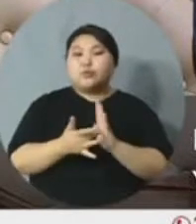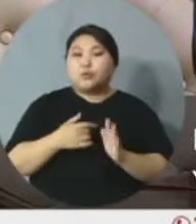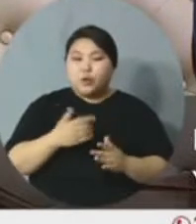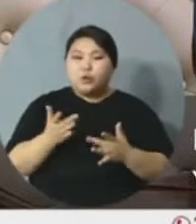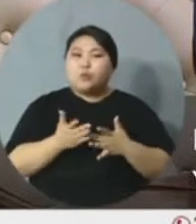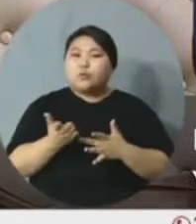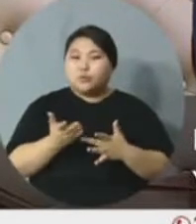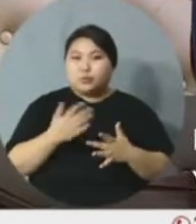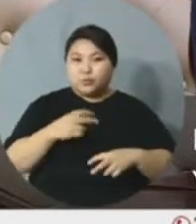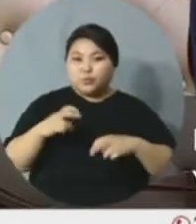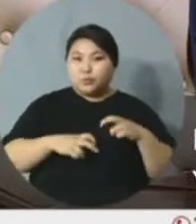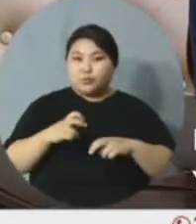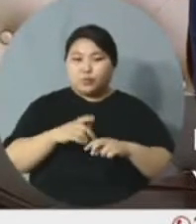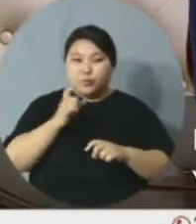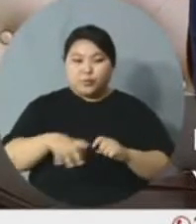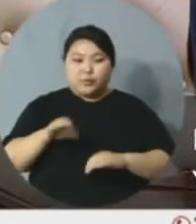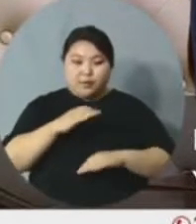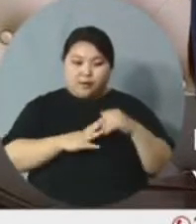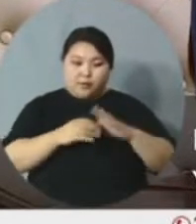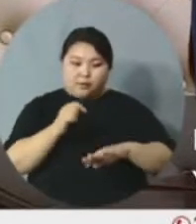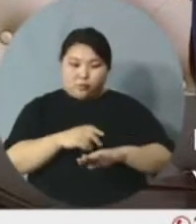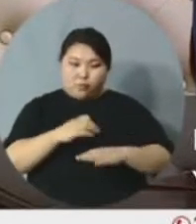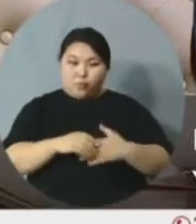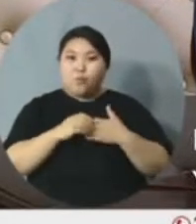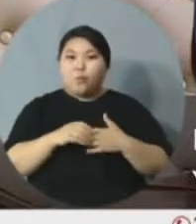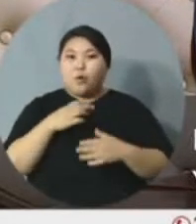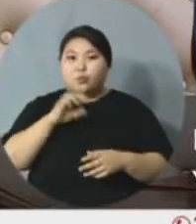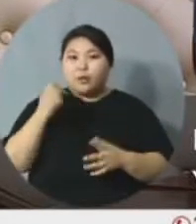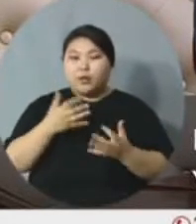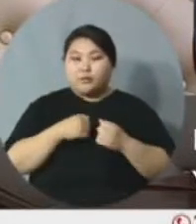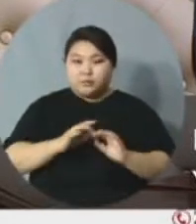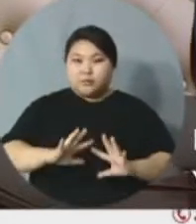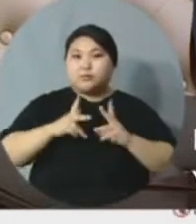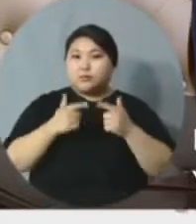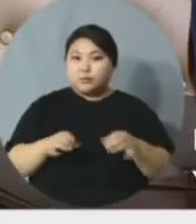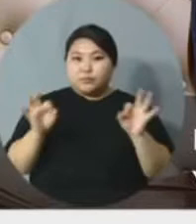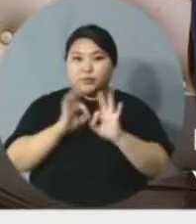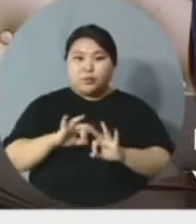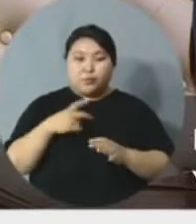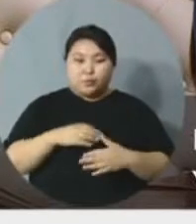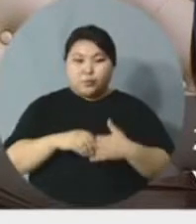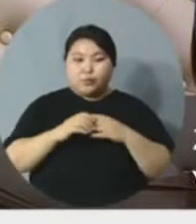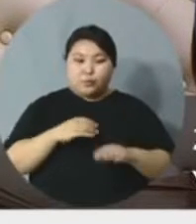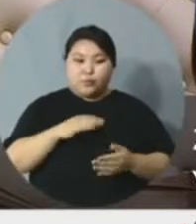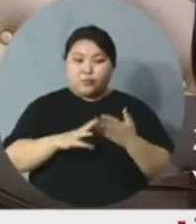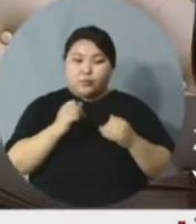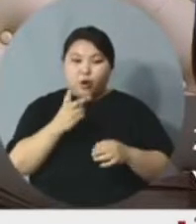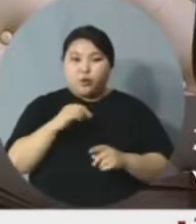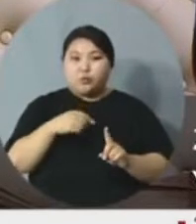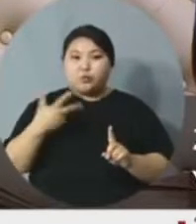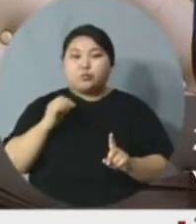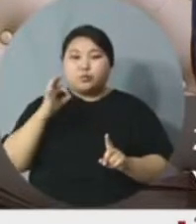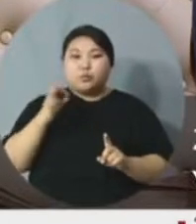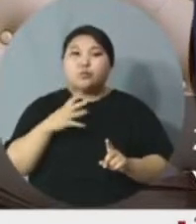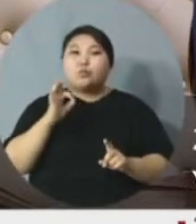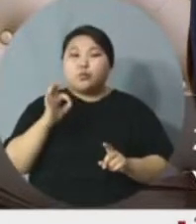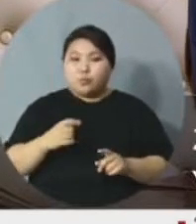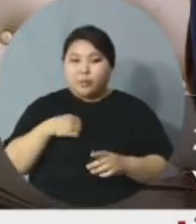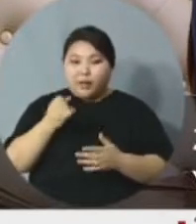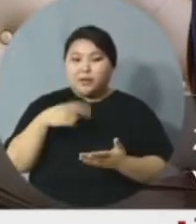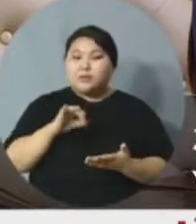дунд үйлдвэрлэлийг ялангуяа дэмжих нь хүмүүсийн гар дээр бодит худалдаа авах чадвар сэргийж өгөхгүй бол бодит худалдаа авах чадвар 30-40% ингээд